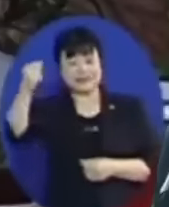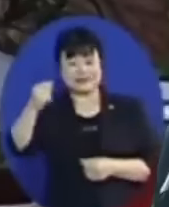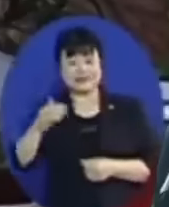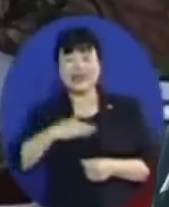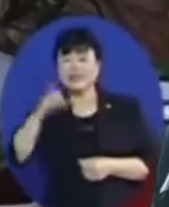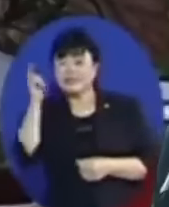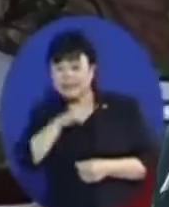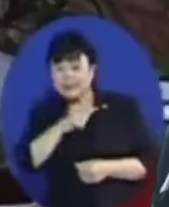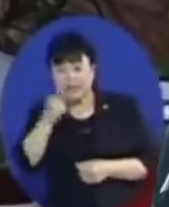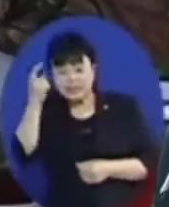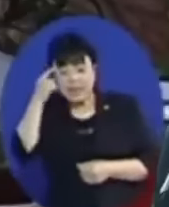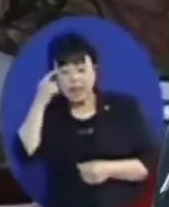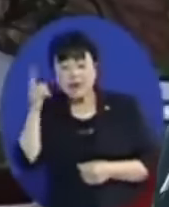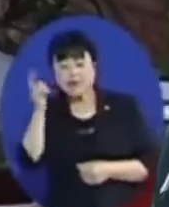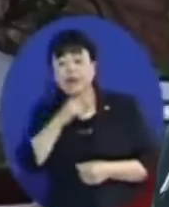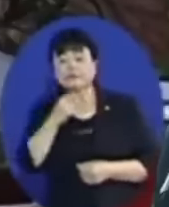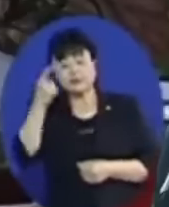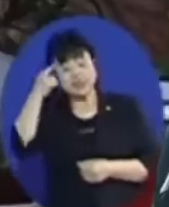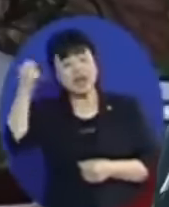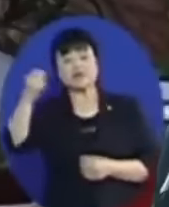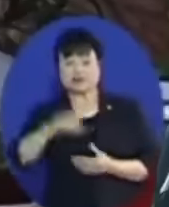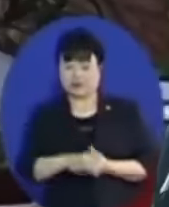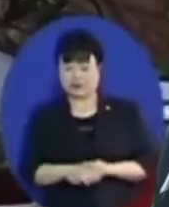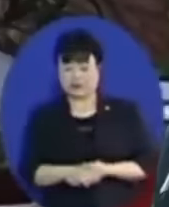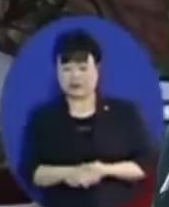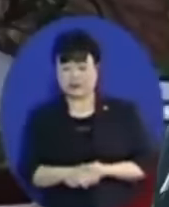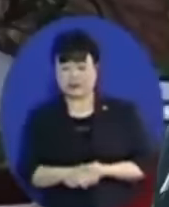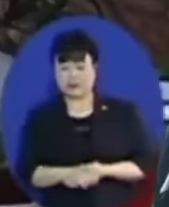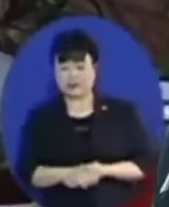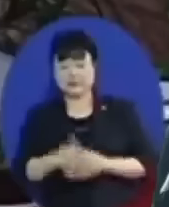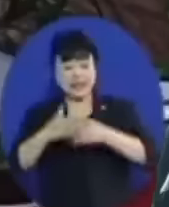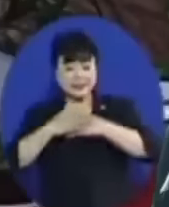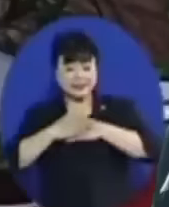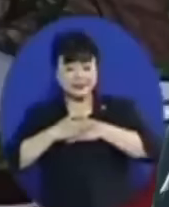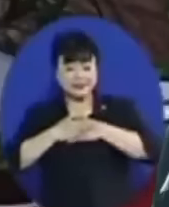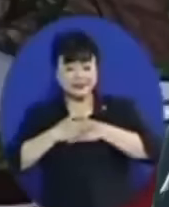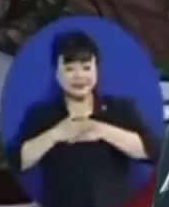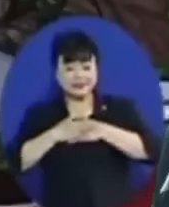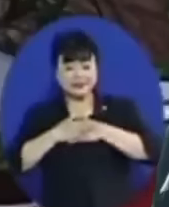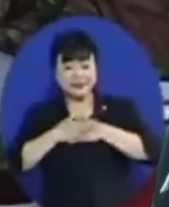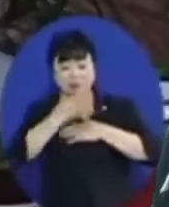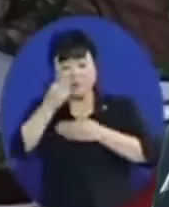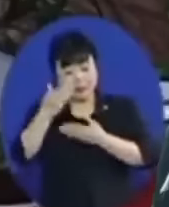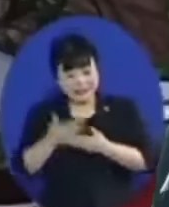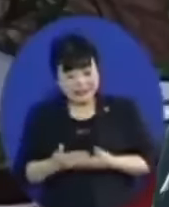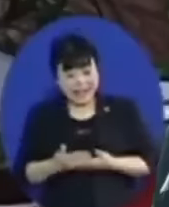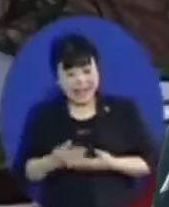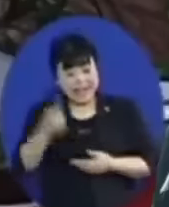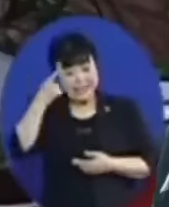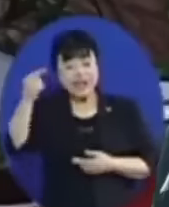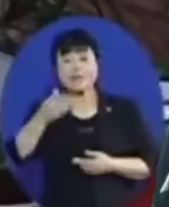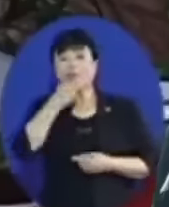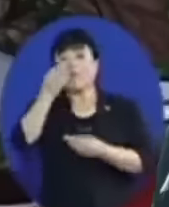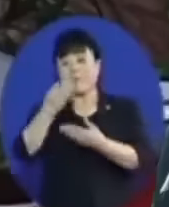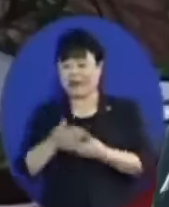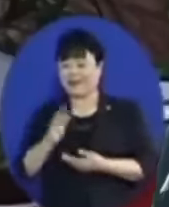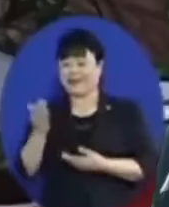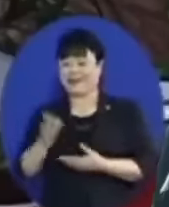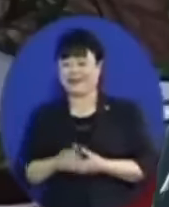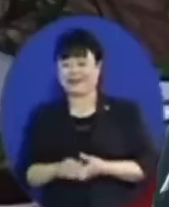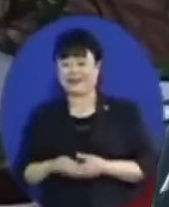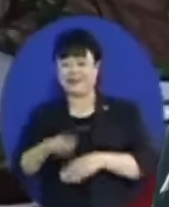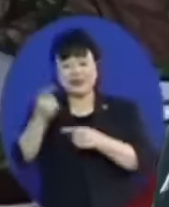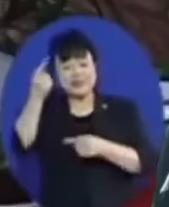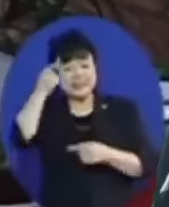나쁜 놈이라고 생각하면 자기 이미지를 나쁜 생각을 가지고 있는 것입니다. 나는 복받은 사람이라면 축복받은 생각을 마음에 가지고 있습니다. 모두